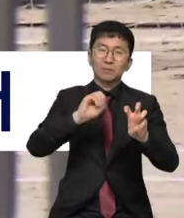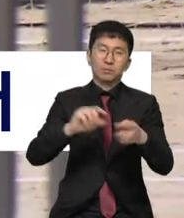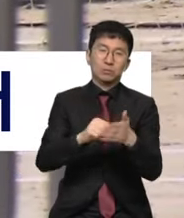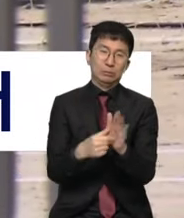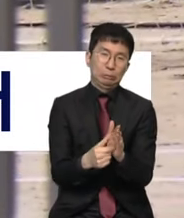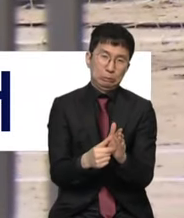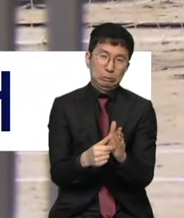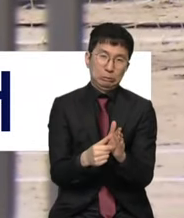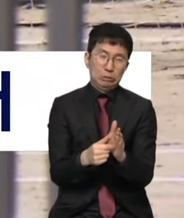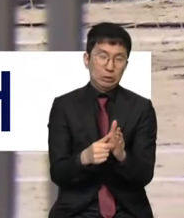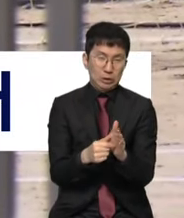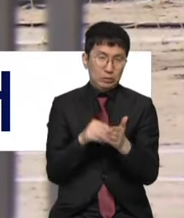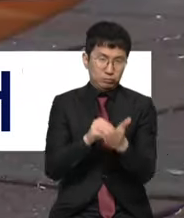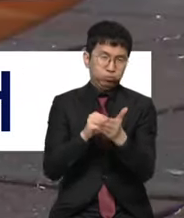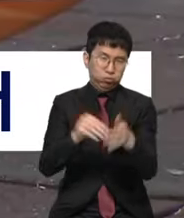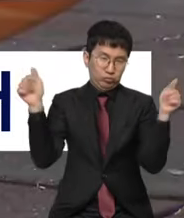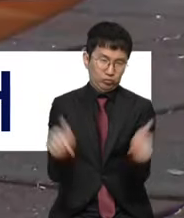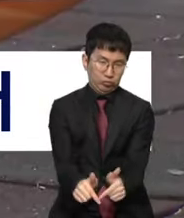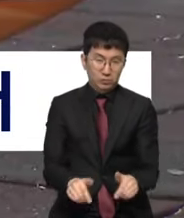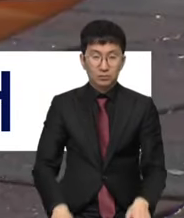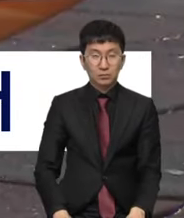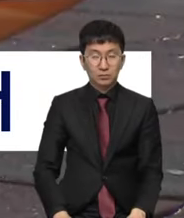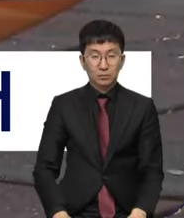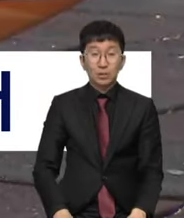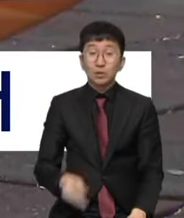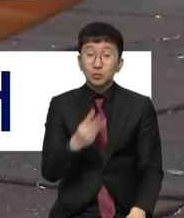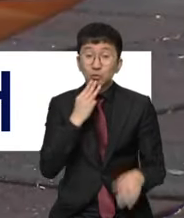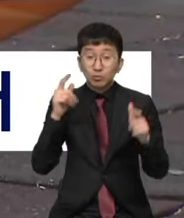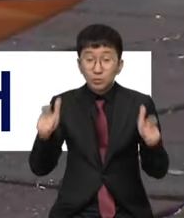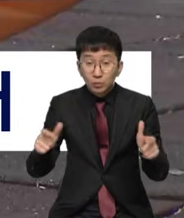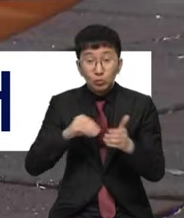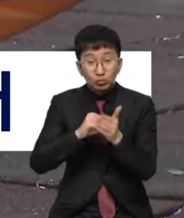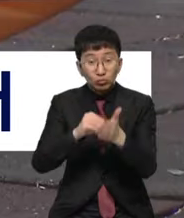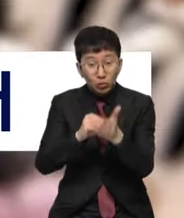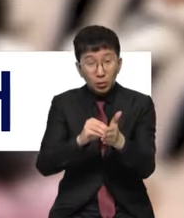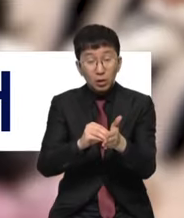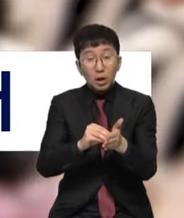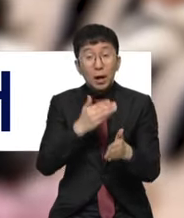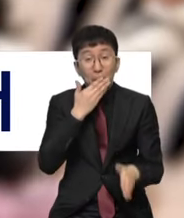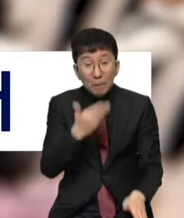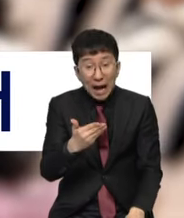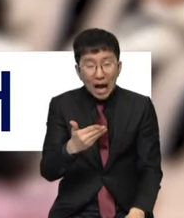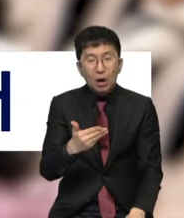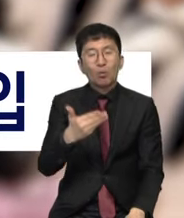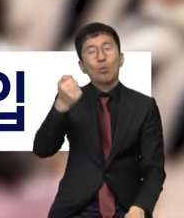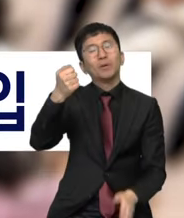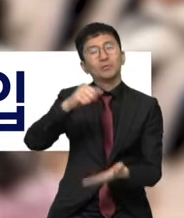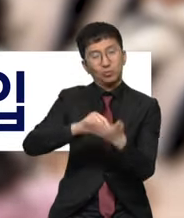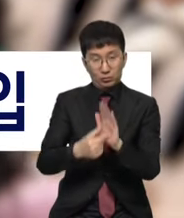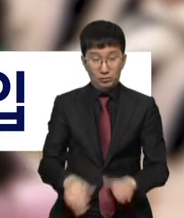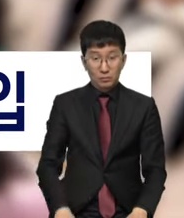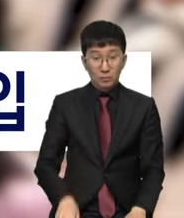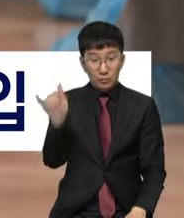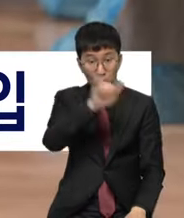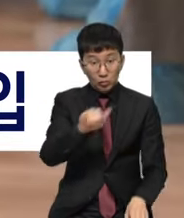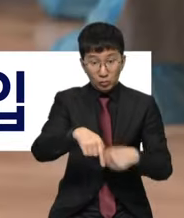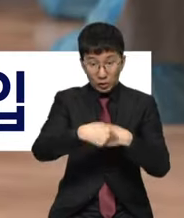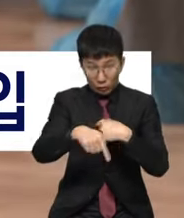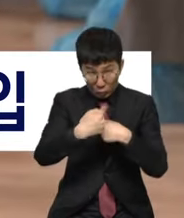지역 초등학교 취약 대상자는 5년 사이 2만 명이 줄어 5만 명대까지 떨어졌고 전국의 초등 1학년 예비소집